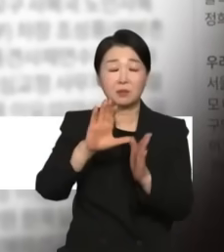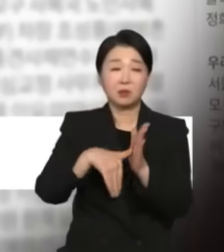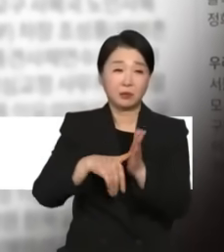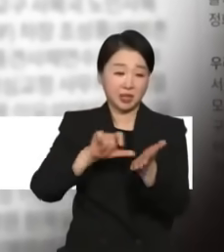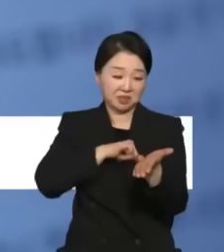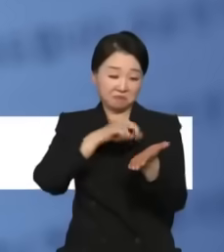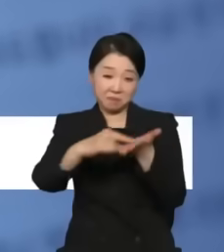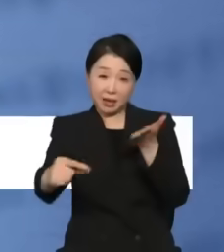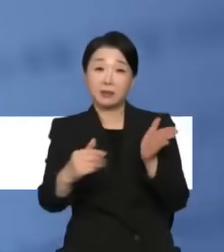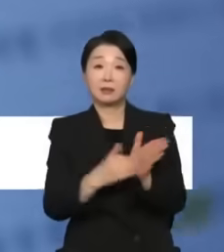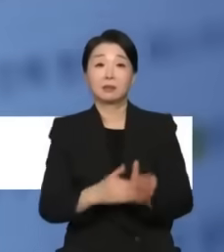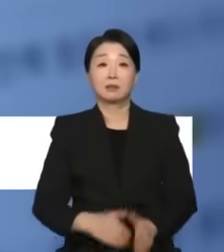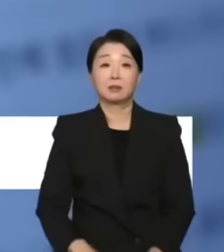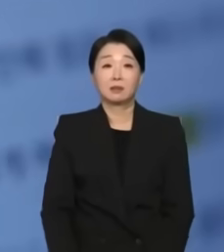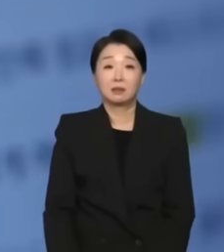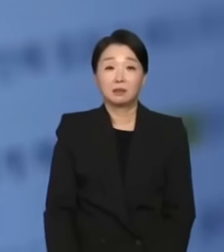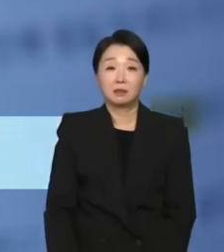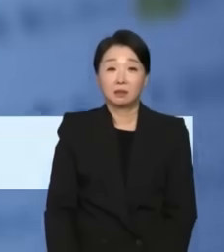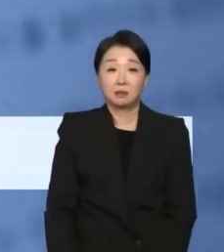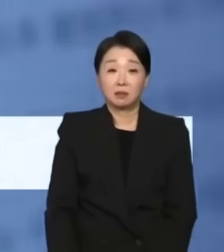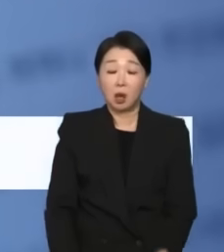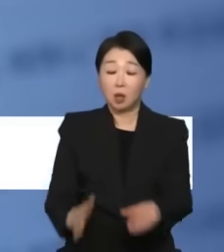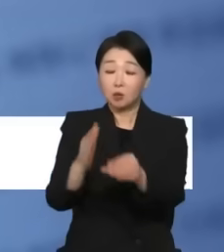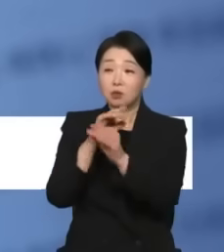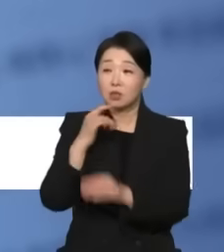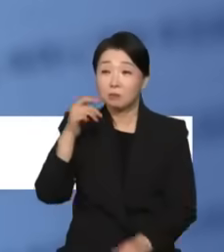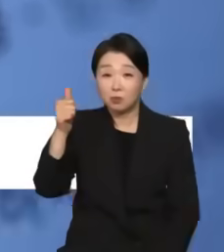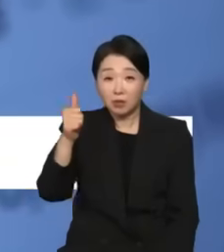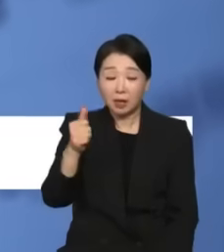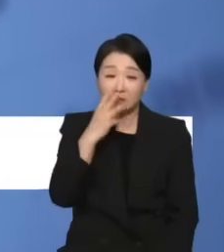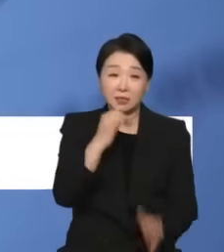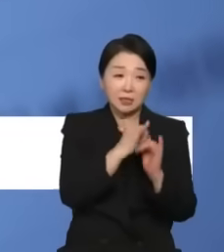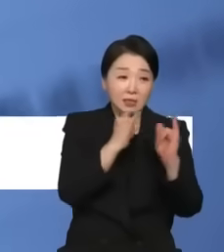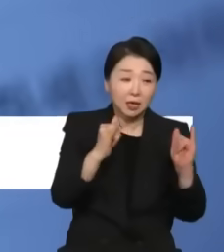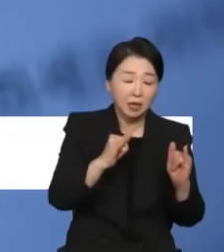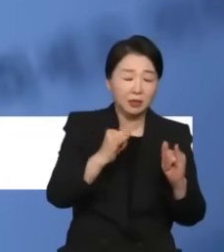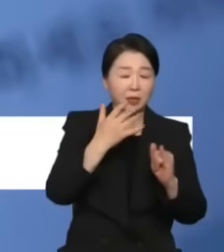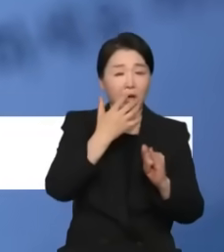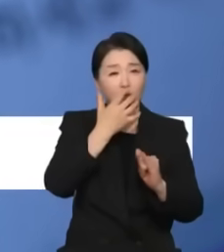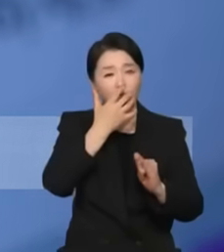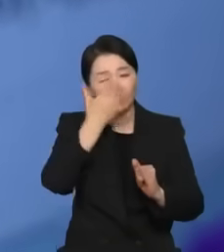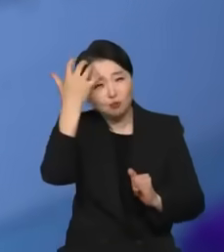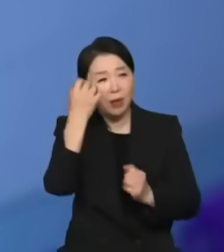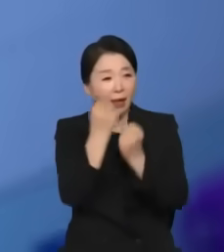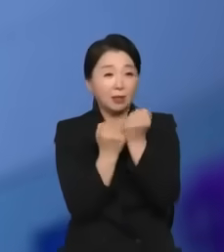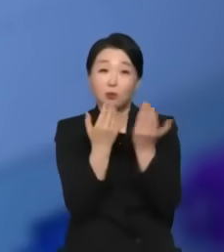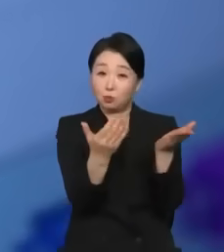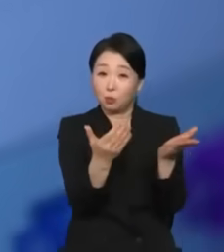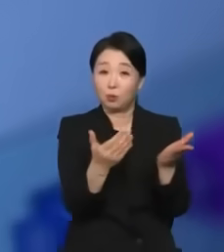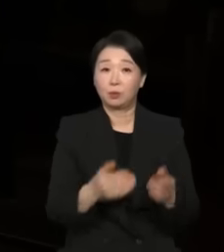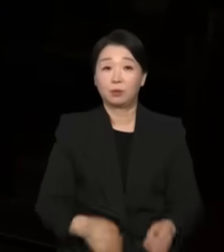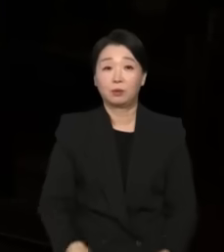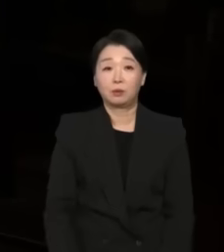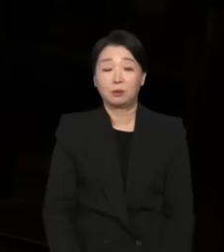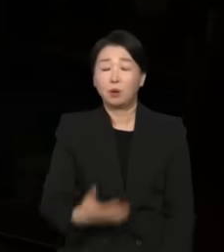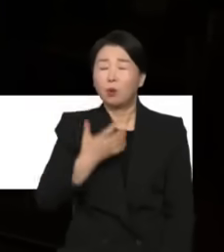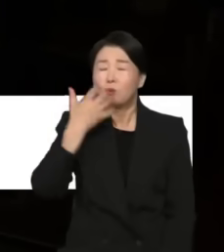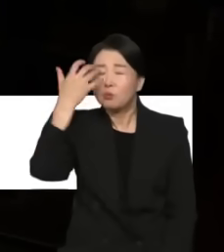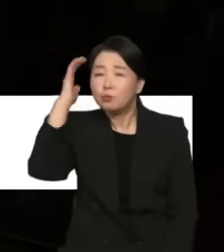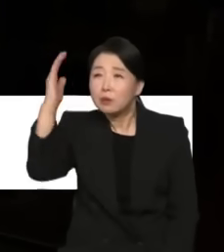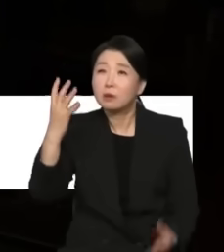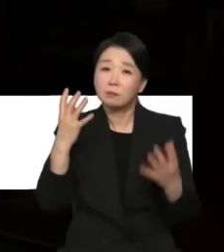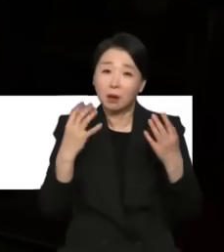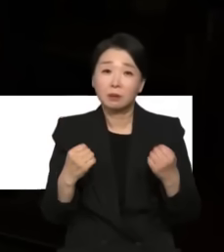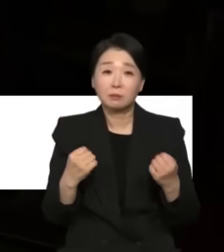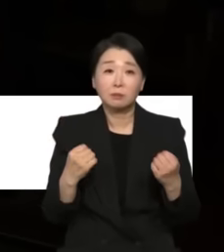면직됐습니다. 그는 주임 신부 시절에도 신자들에게 꿈을 해석해 준 것으로 알려졌습니다. 꿈 이야기를 많이